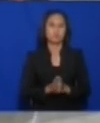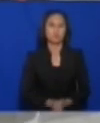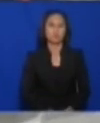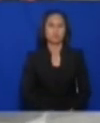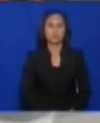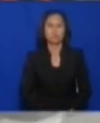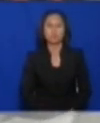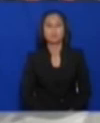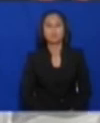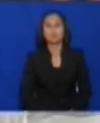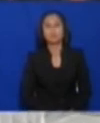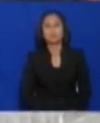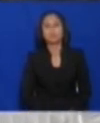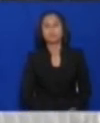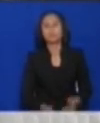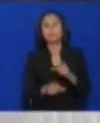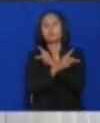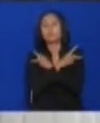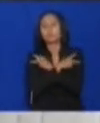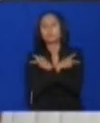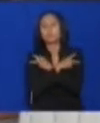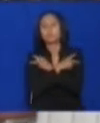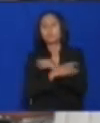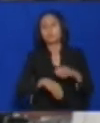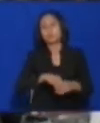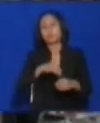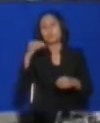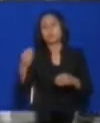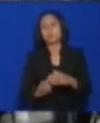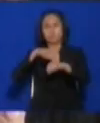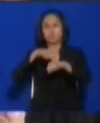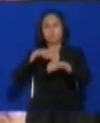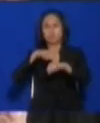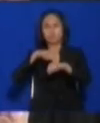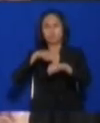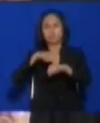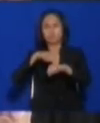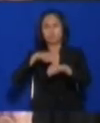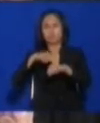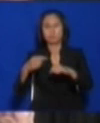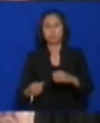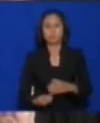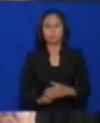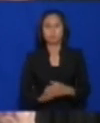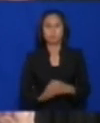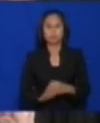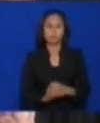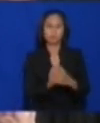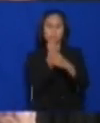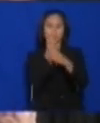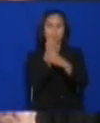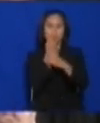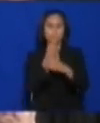Terima kasih kepada pasangan calon dengan nomor urut 2 pada pasangan calon dengan nomor urut